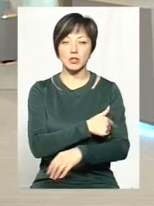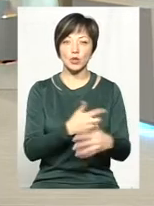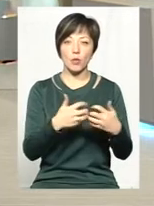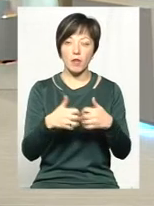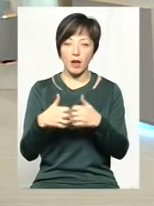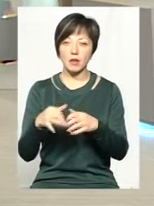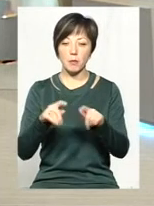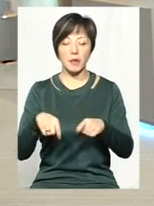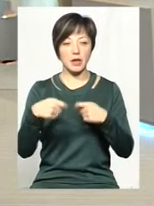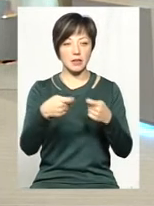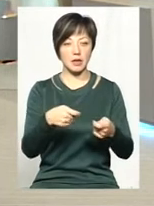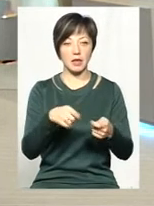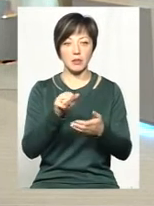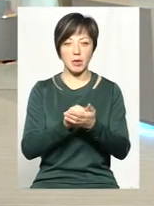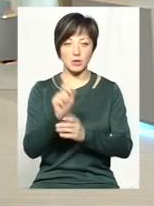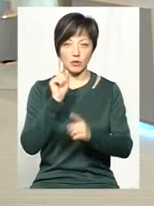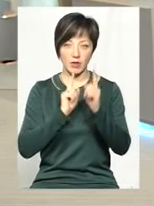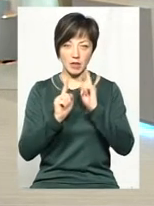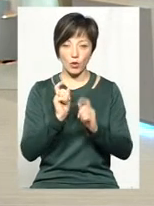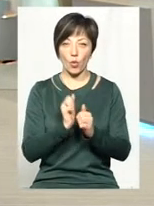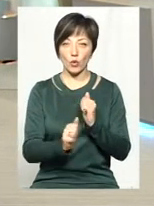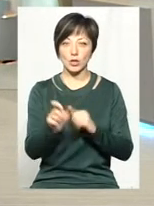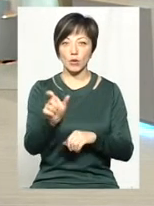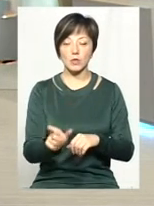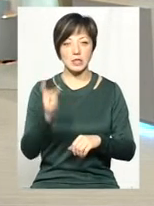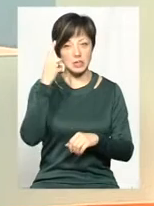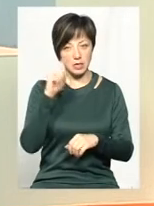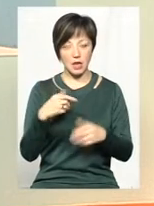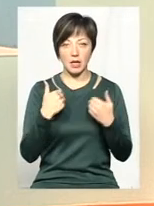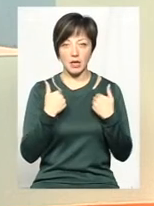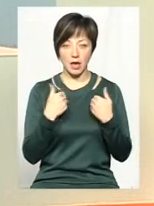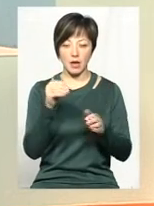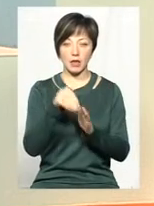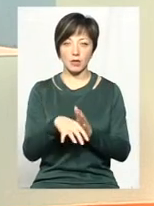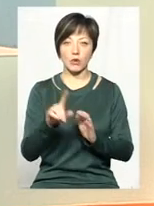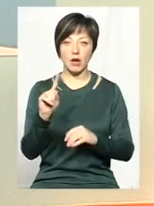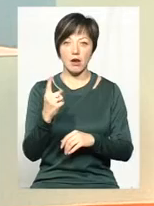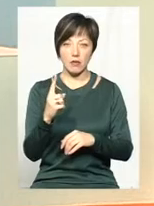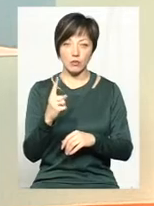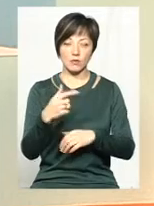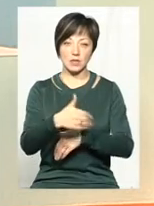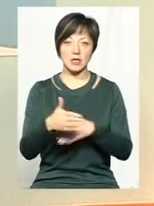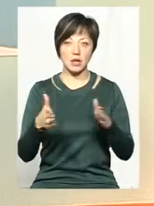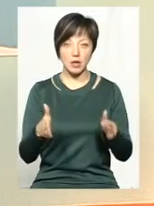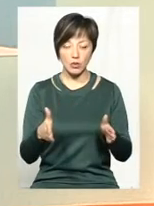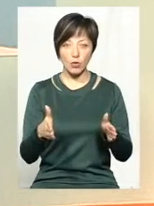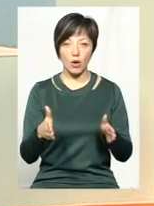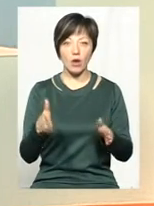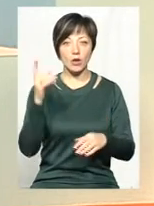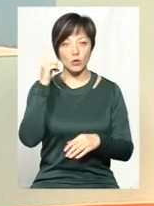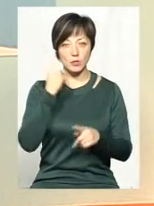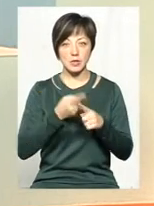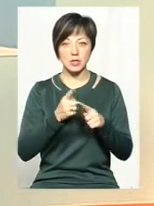і передає на прес-конференції. Тобто кожна людина знає, що я вкинув 1 гривню в скриньку, ви думаєте,